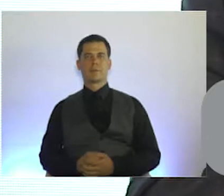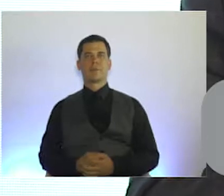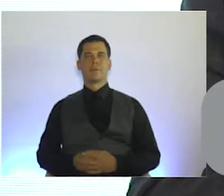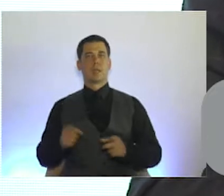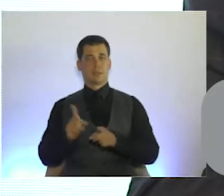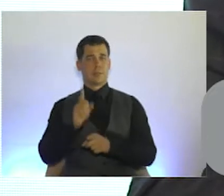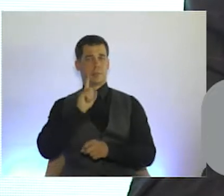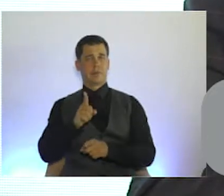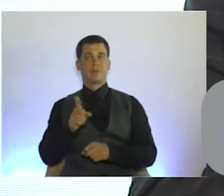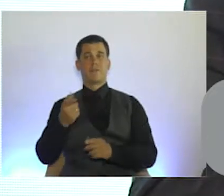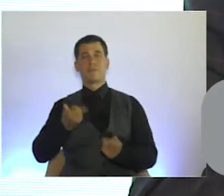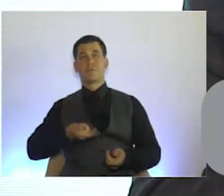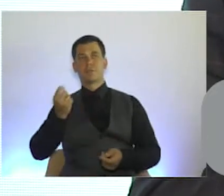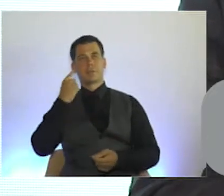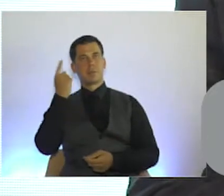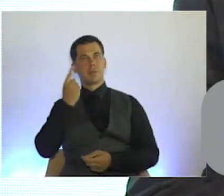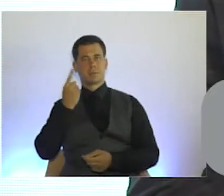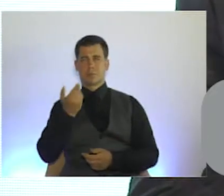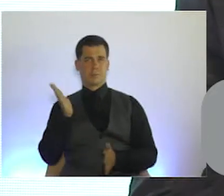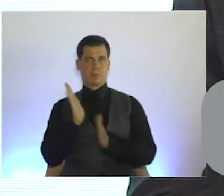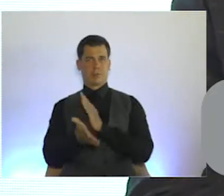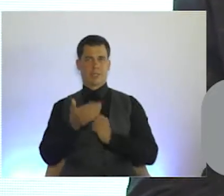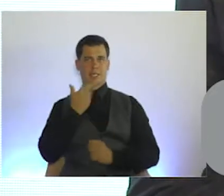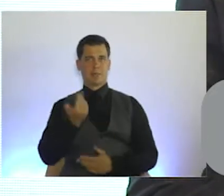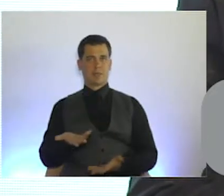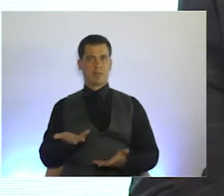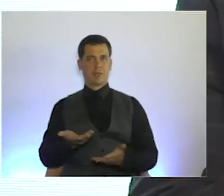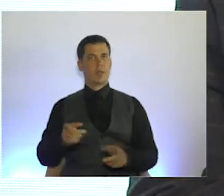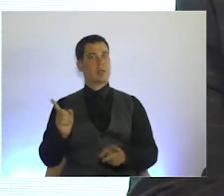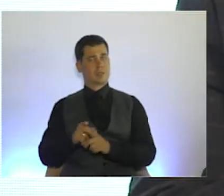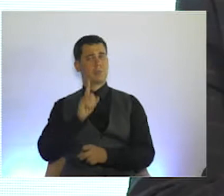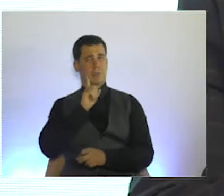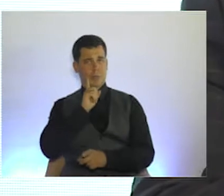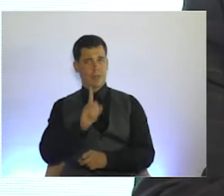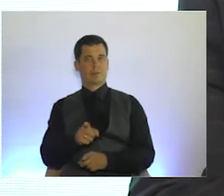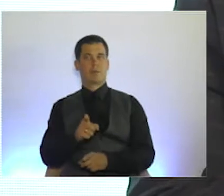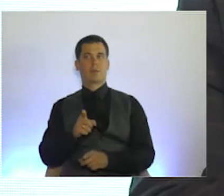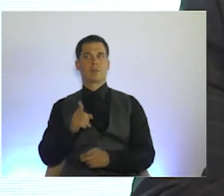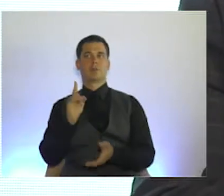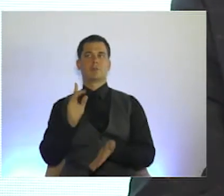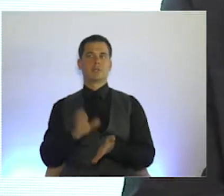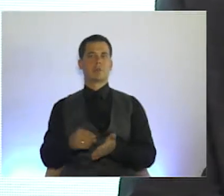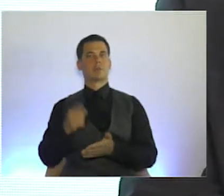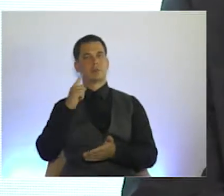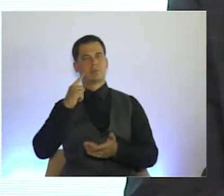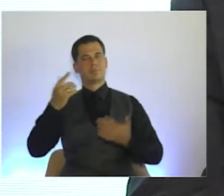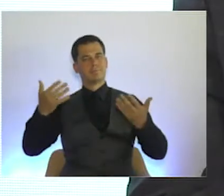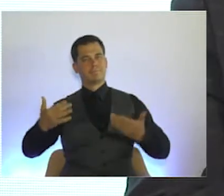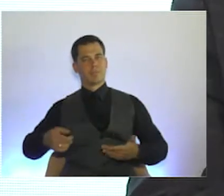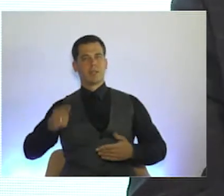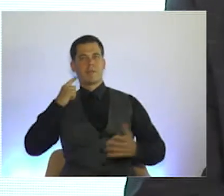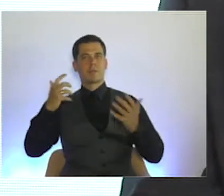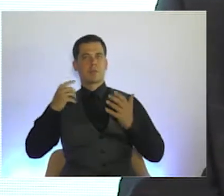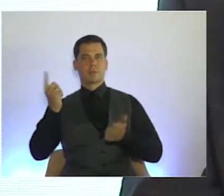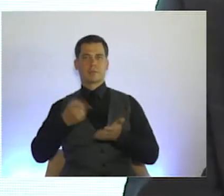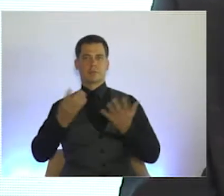Zresztą wyciągnąć z tego wnioski wcale też nie jest tak prosto, bo co prawda choćby z tego zestawienia informacji z lat